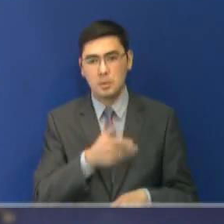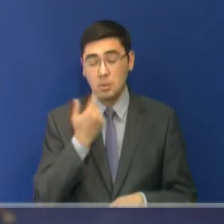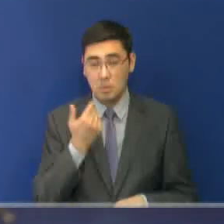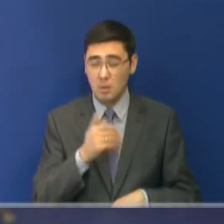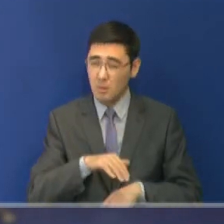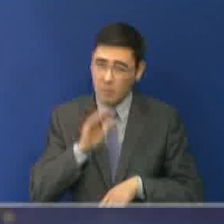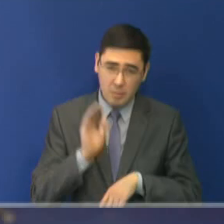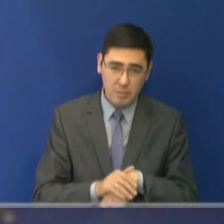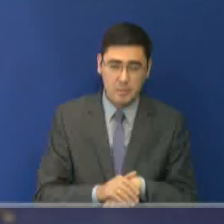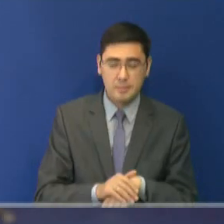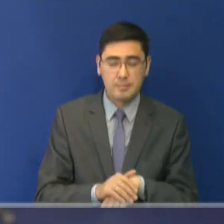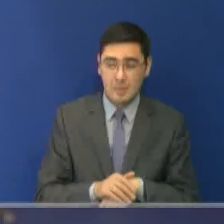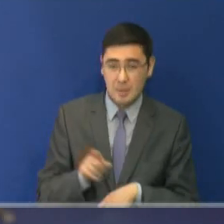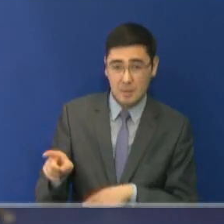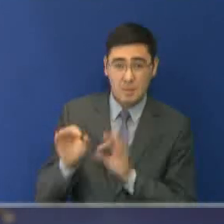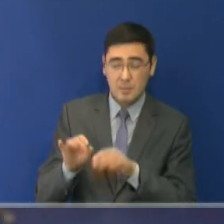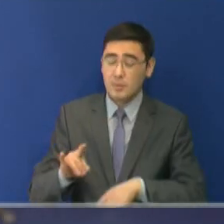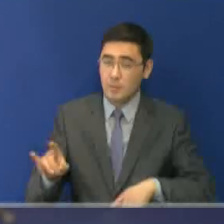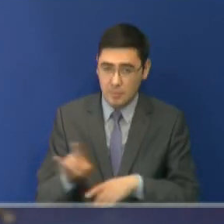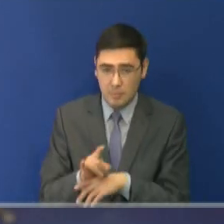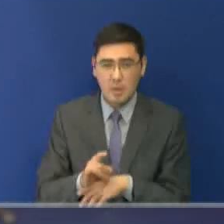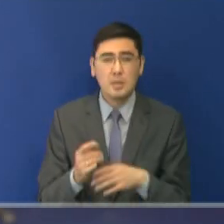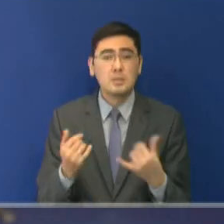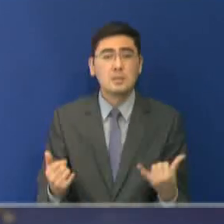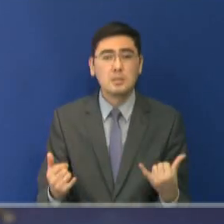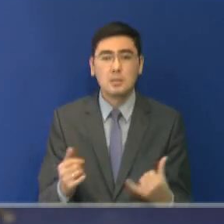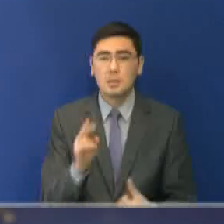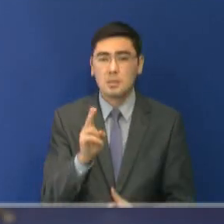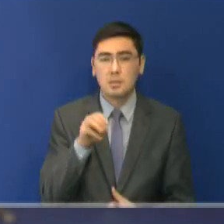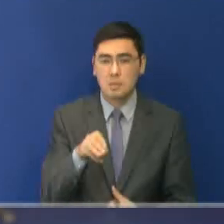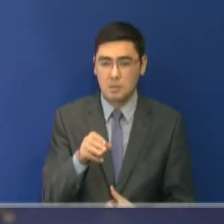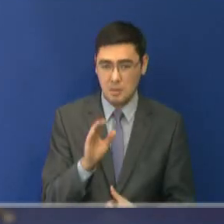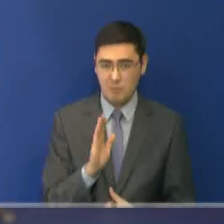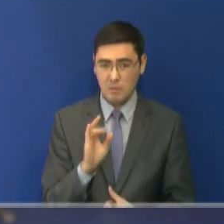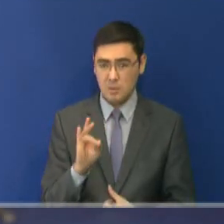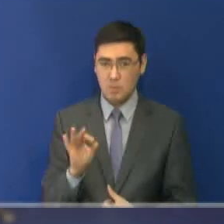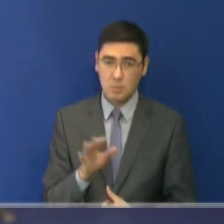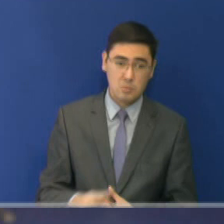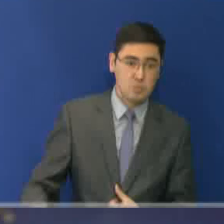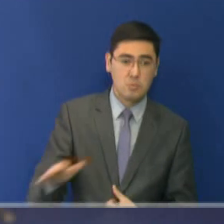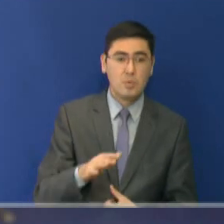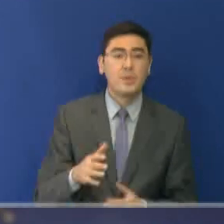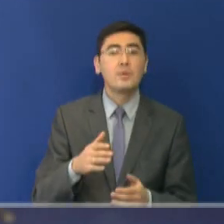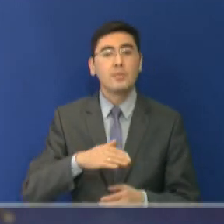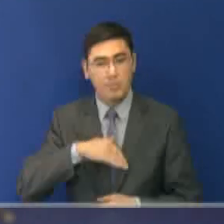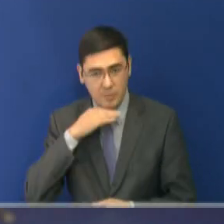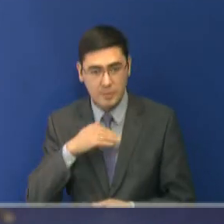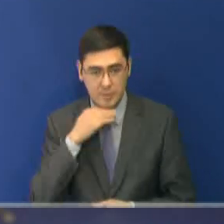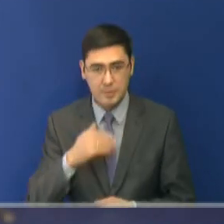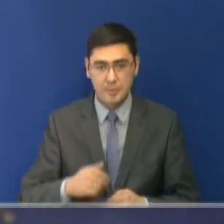заверить вас о том, что КТ-аппаратов в достаточном количестве в Восточном Казахстане. При этом